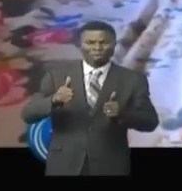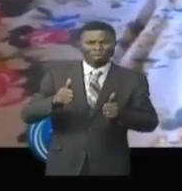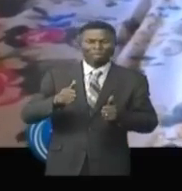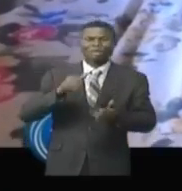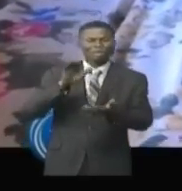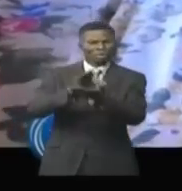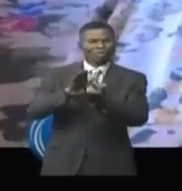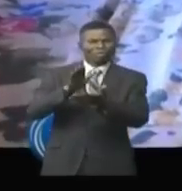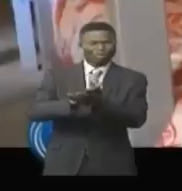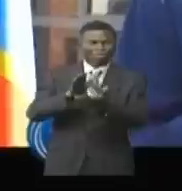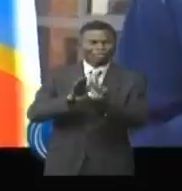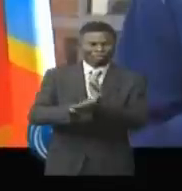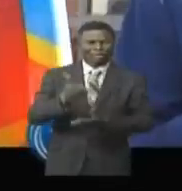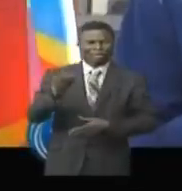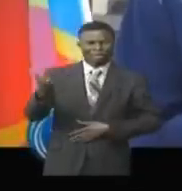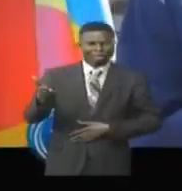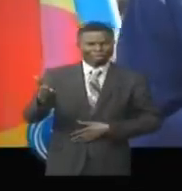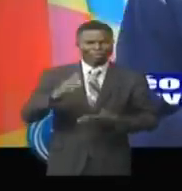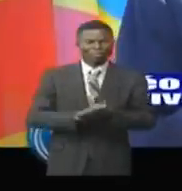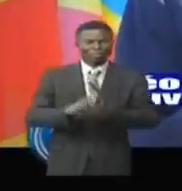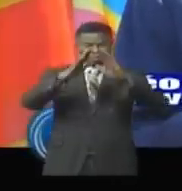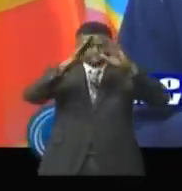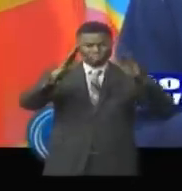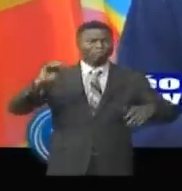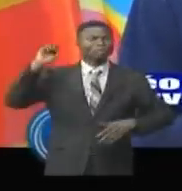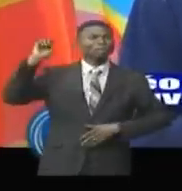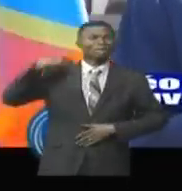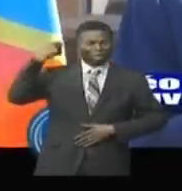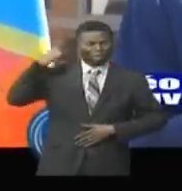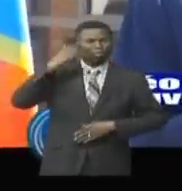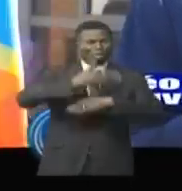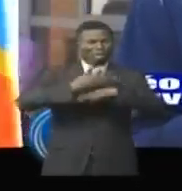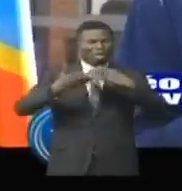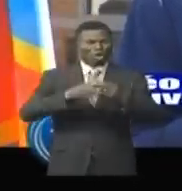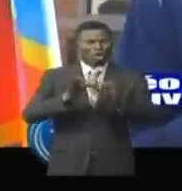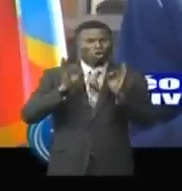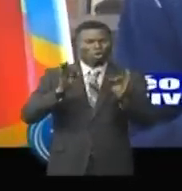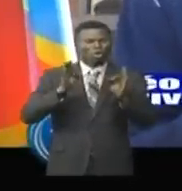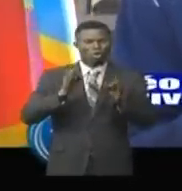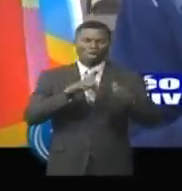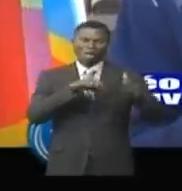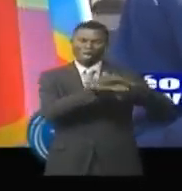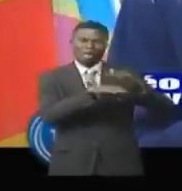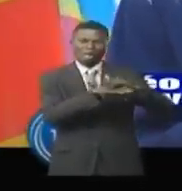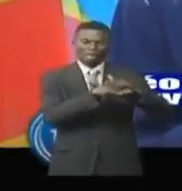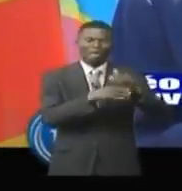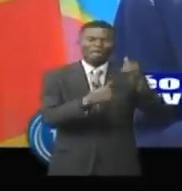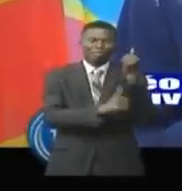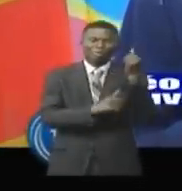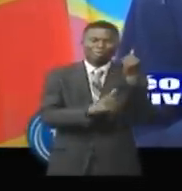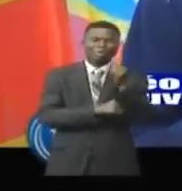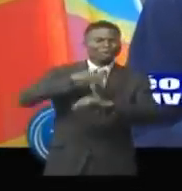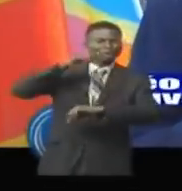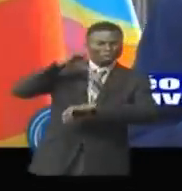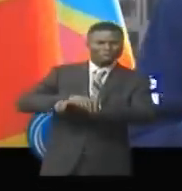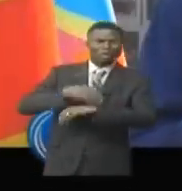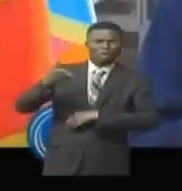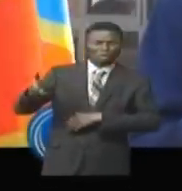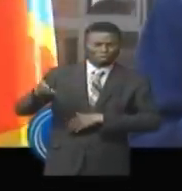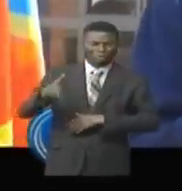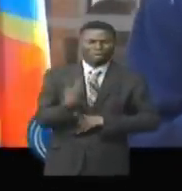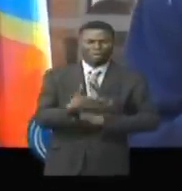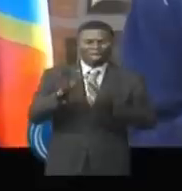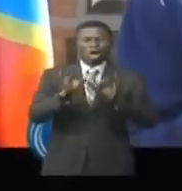le gouverneur Théo Ngwabidje. Cette maison d'arrêt réhabilité hébergera les repris de justice et autres gibiers de potence